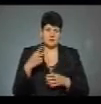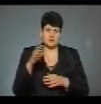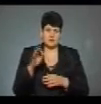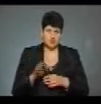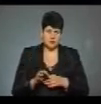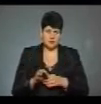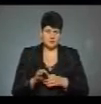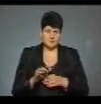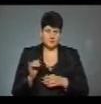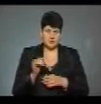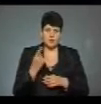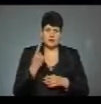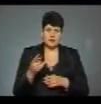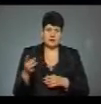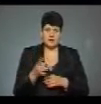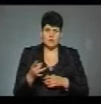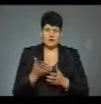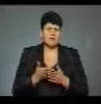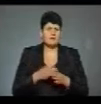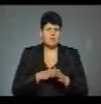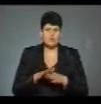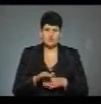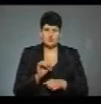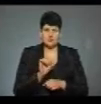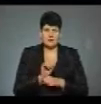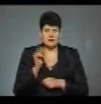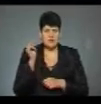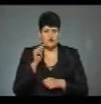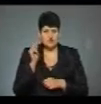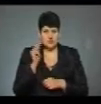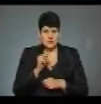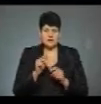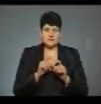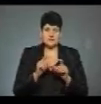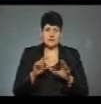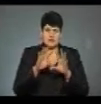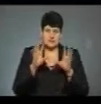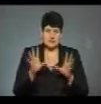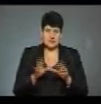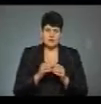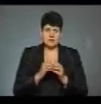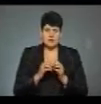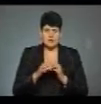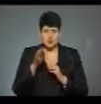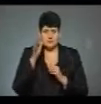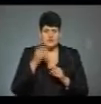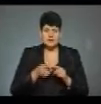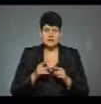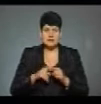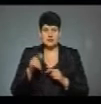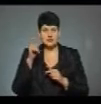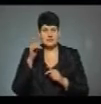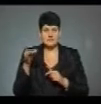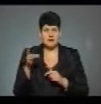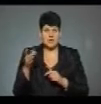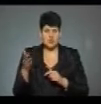20%. І один район, який повністю призупинив навчання у закладах загально-середньої освіти, це Чортківський